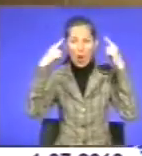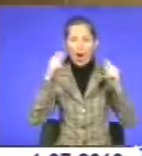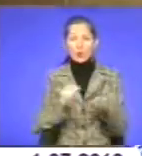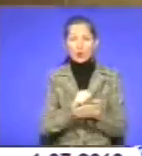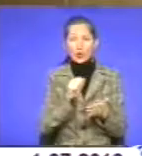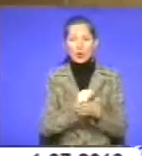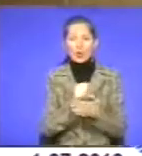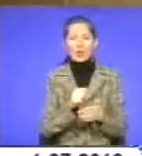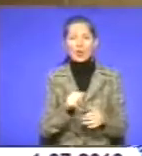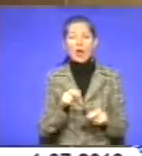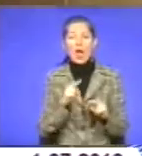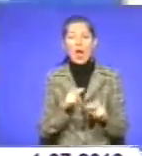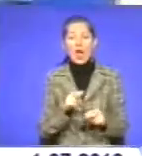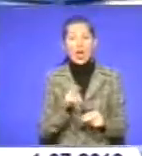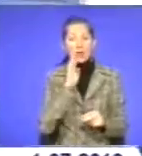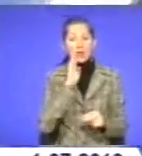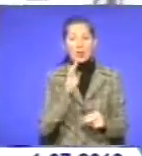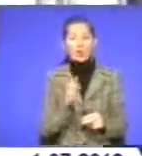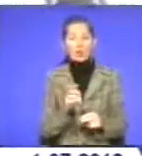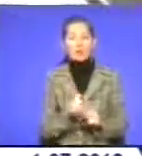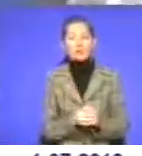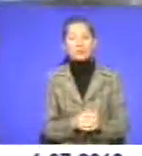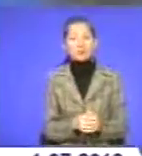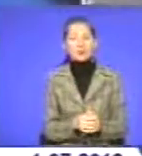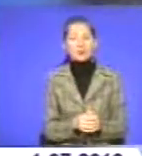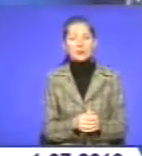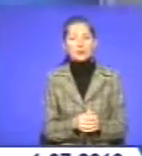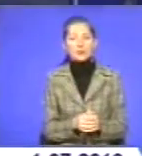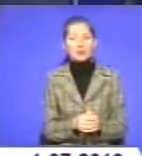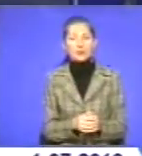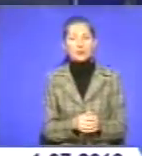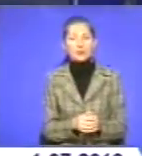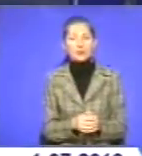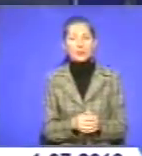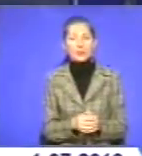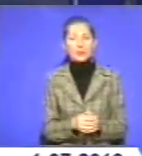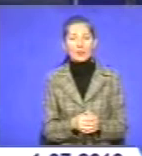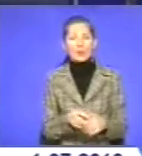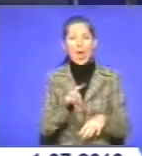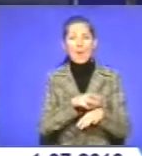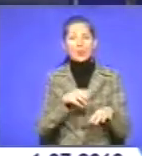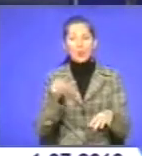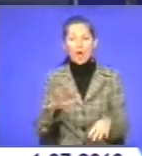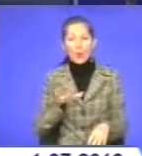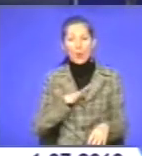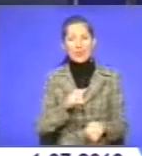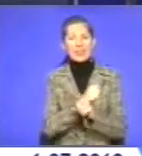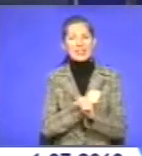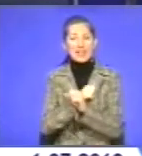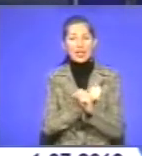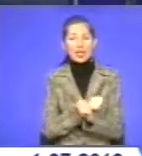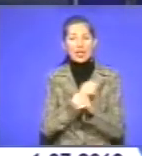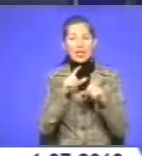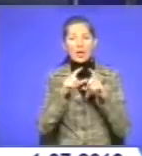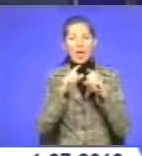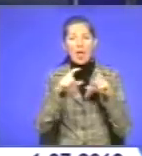Христинки і Марійки. Міліціонери побували у санаторії «Веселка», що в